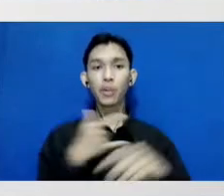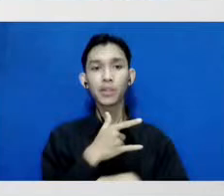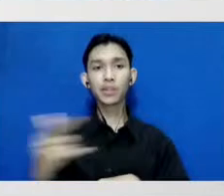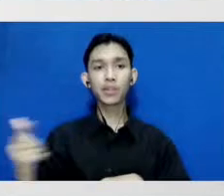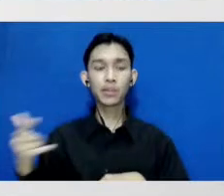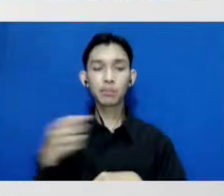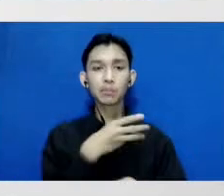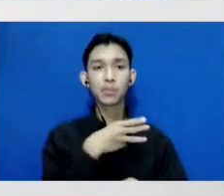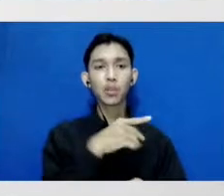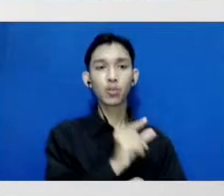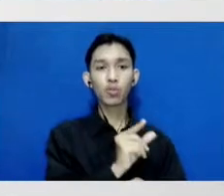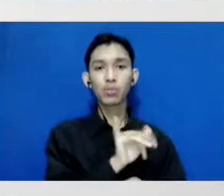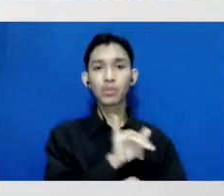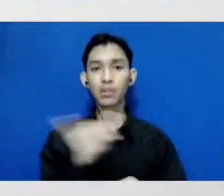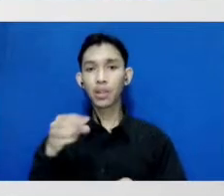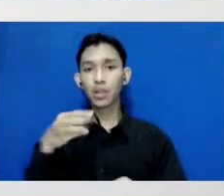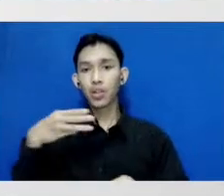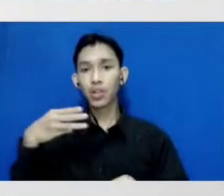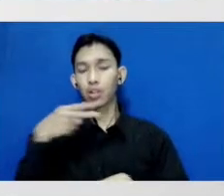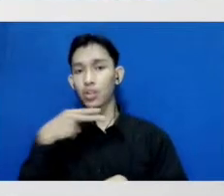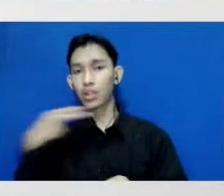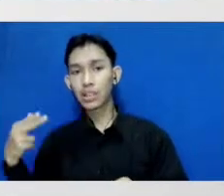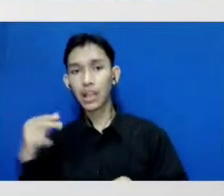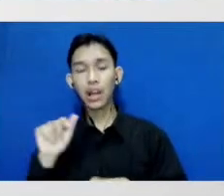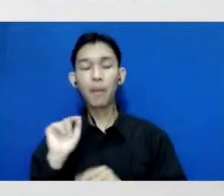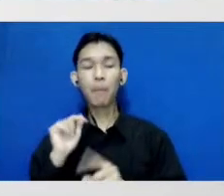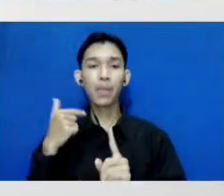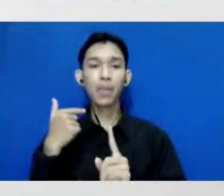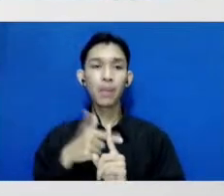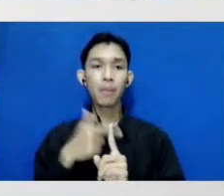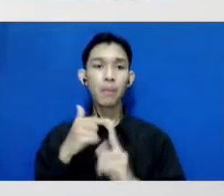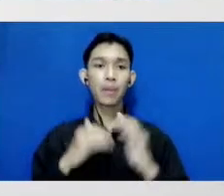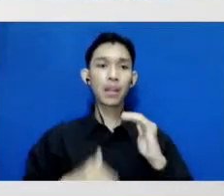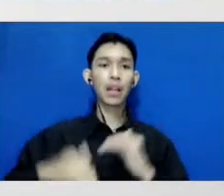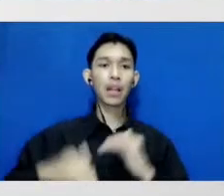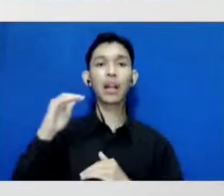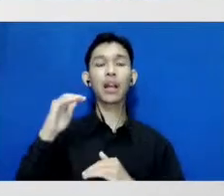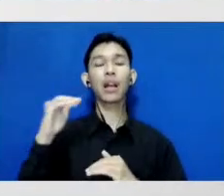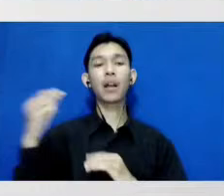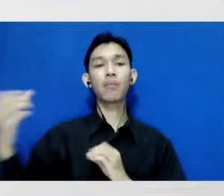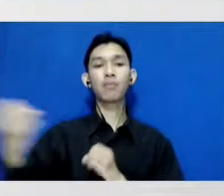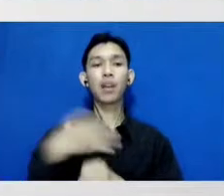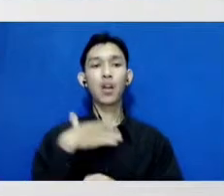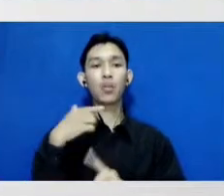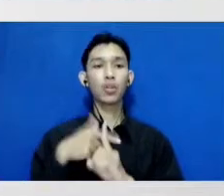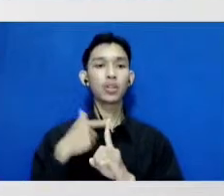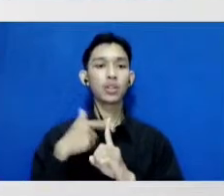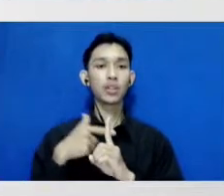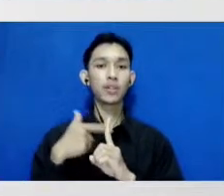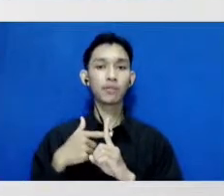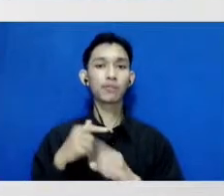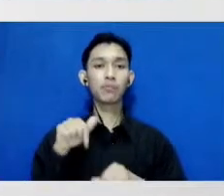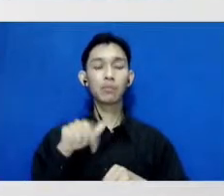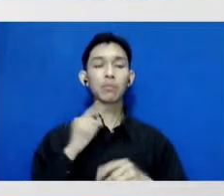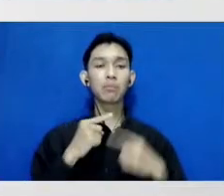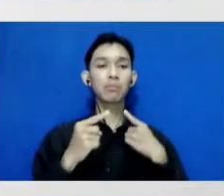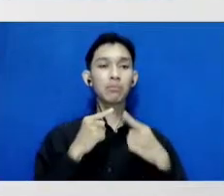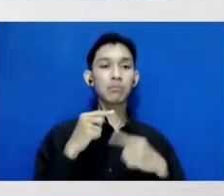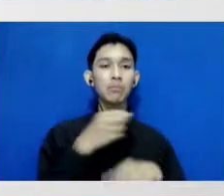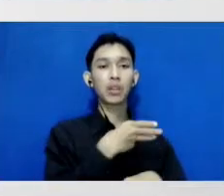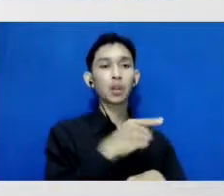akan meningkatkan positif efek dari FTA negotiation yang saat ini sedang dilakukan antara EU dan Indonesia.